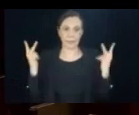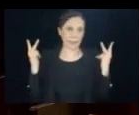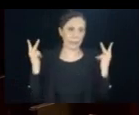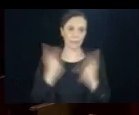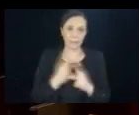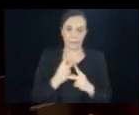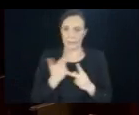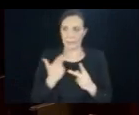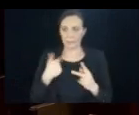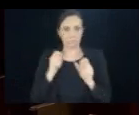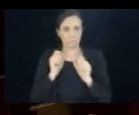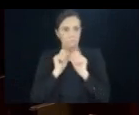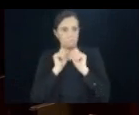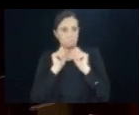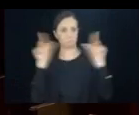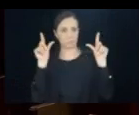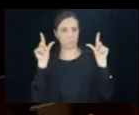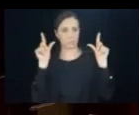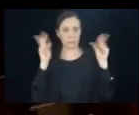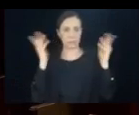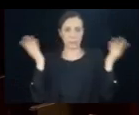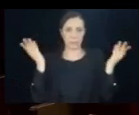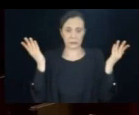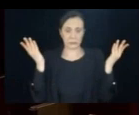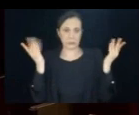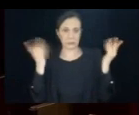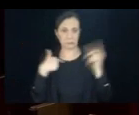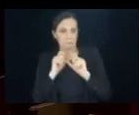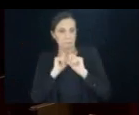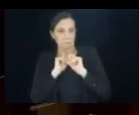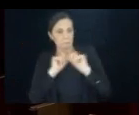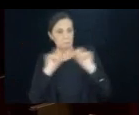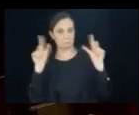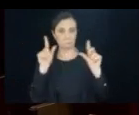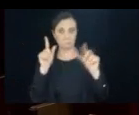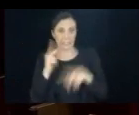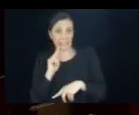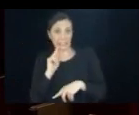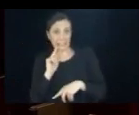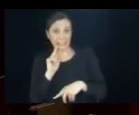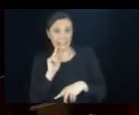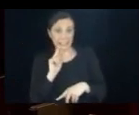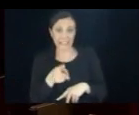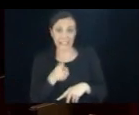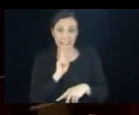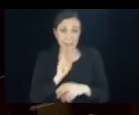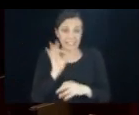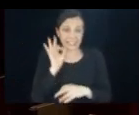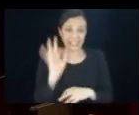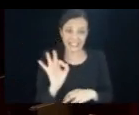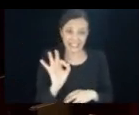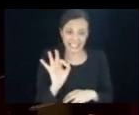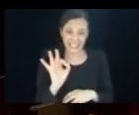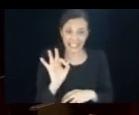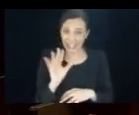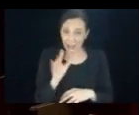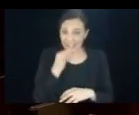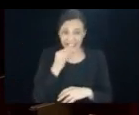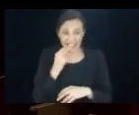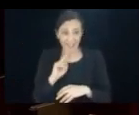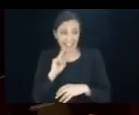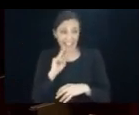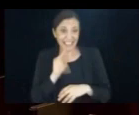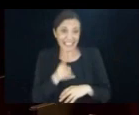è una cosa veramente incredibile. È incredibile che non si risponda nemmeno. Cioè, questo vuol dire che non